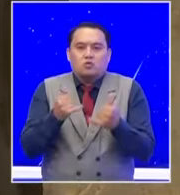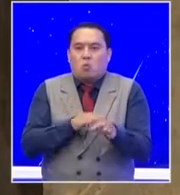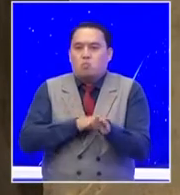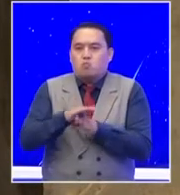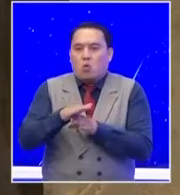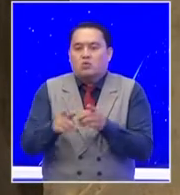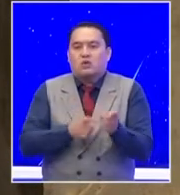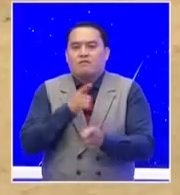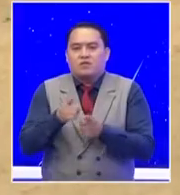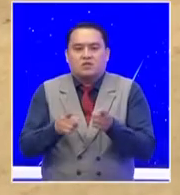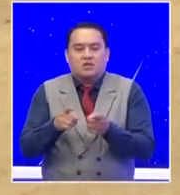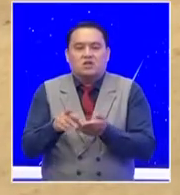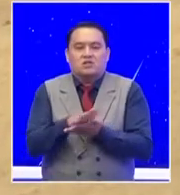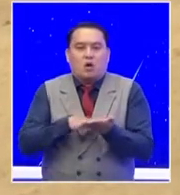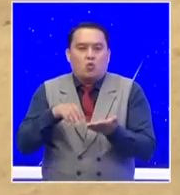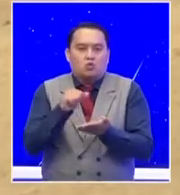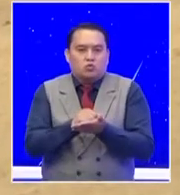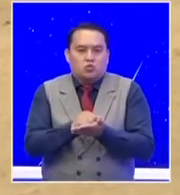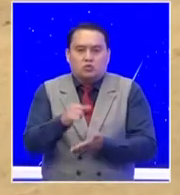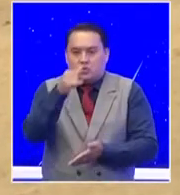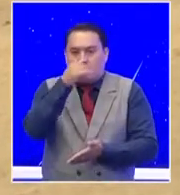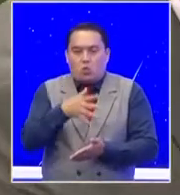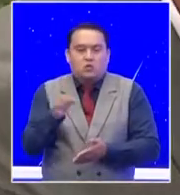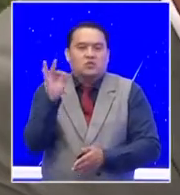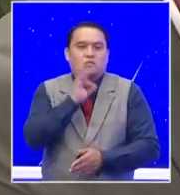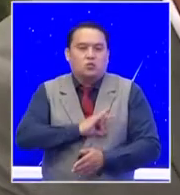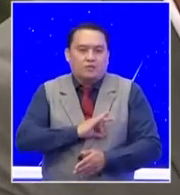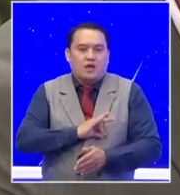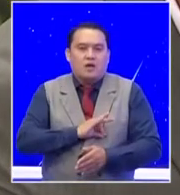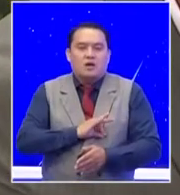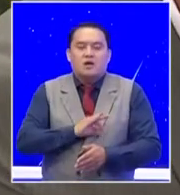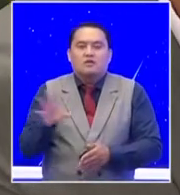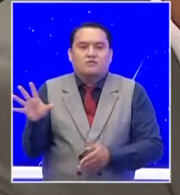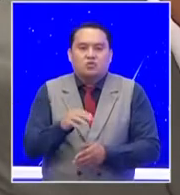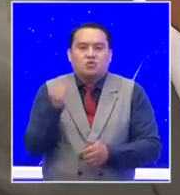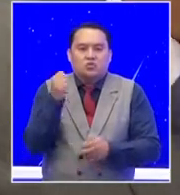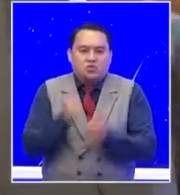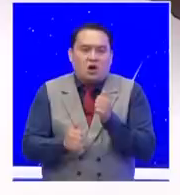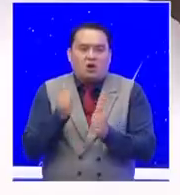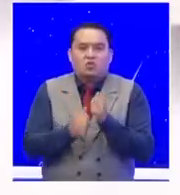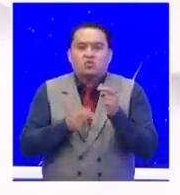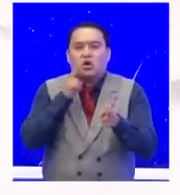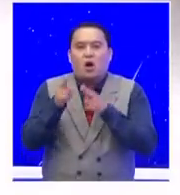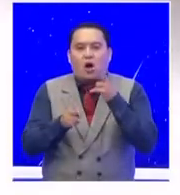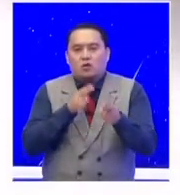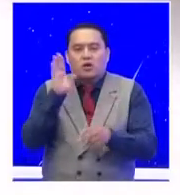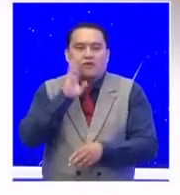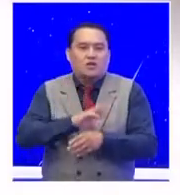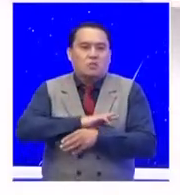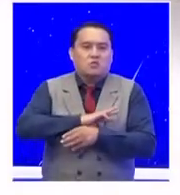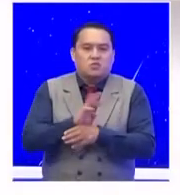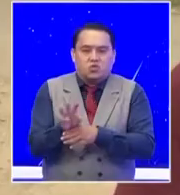полностью исчерпала свой ресурс. Проще говоря, стала непригодна к дальнейшей эксплуатации, из-за чего все чаще сельчане стали жаловаться на перебои с